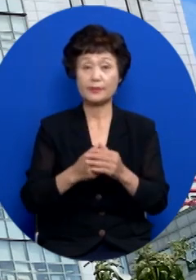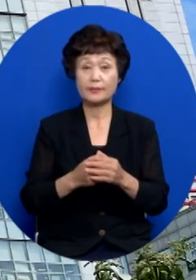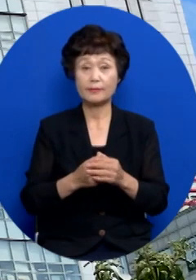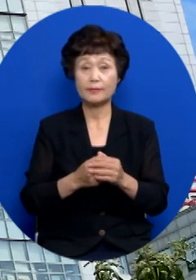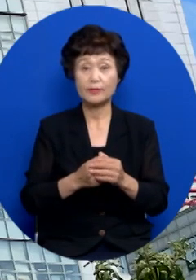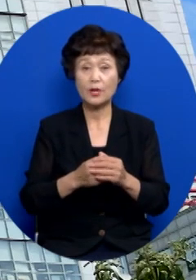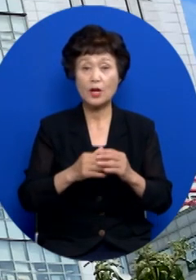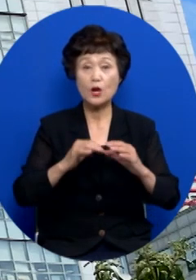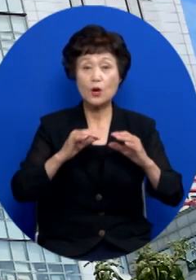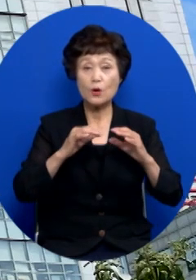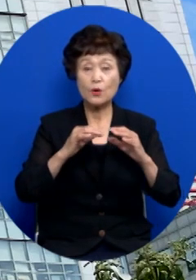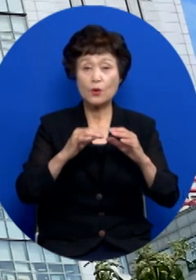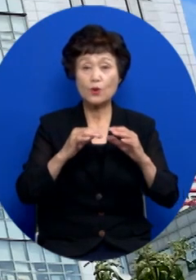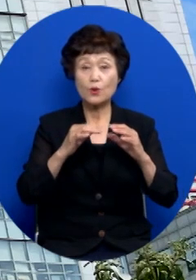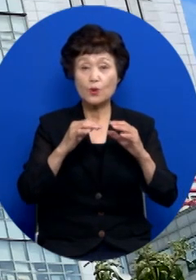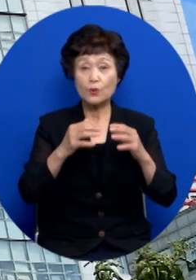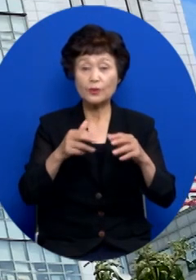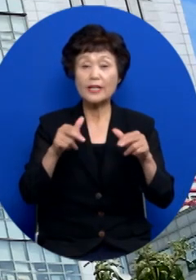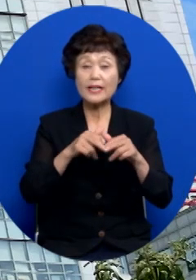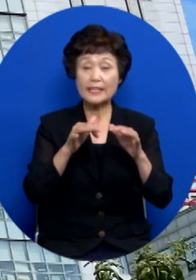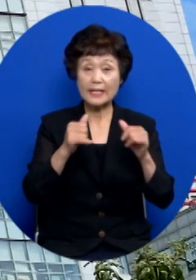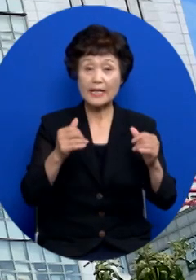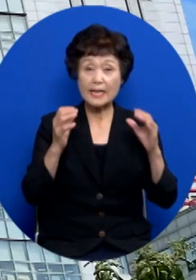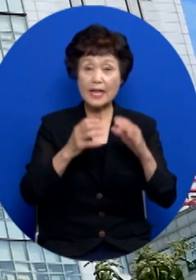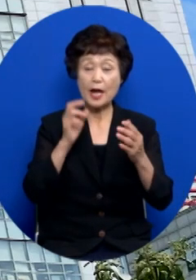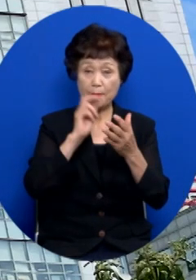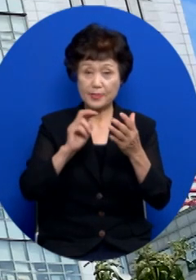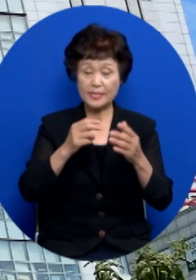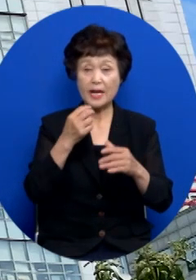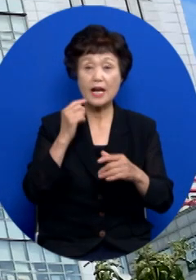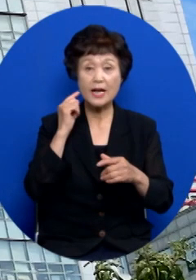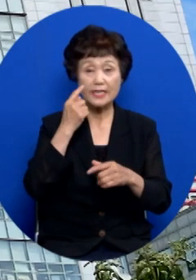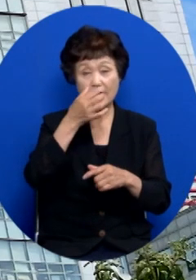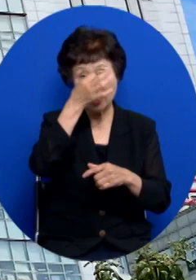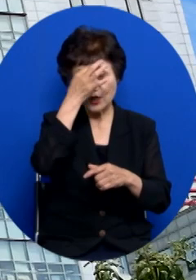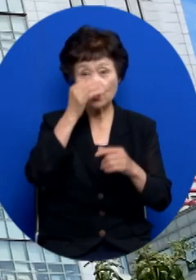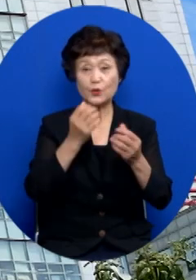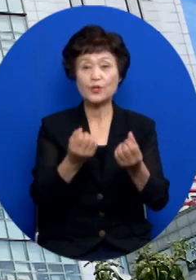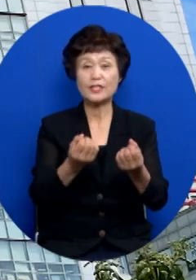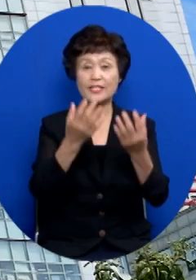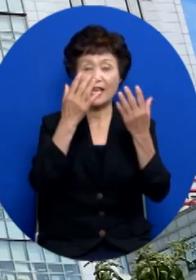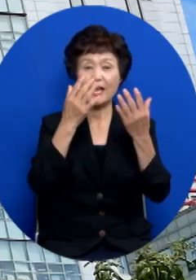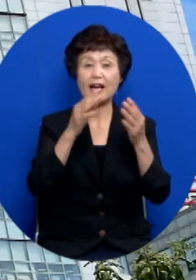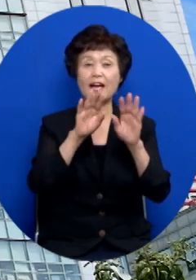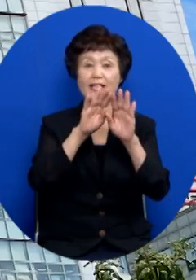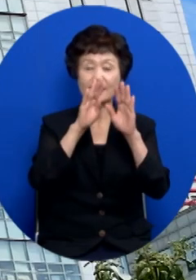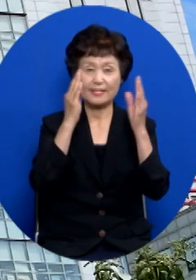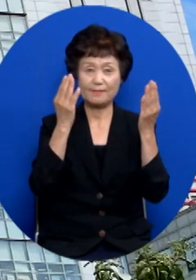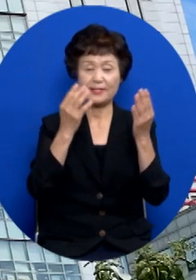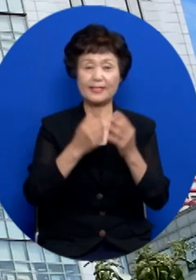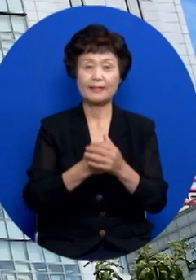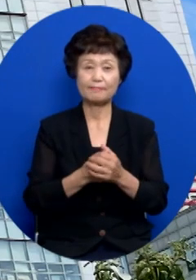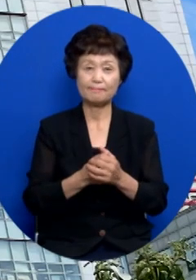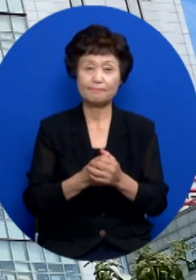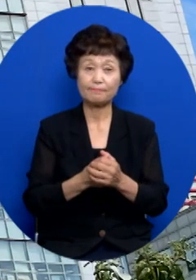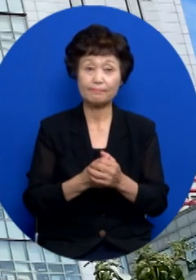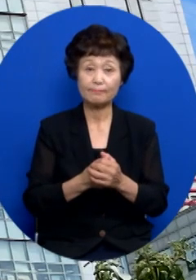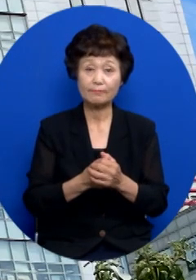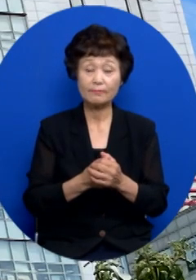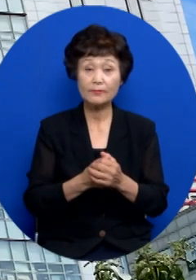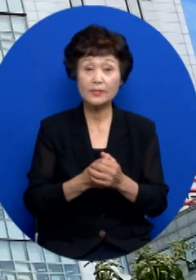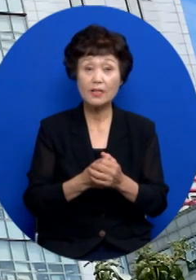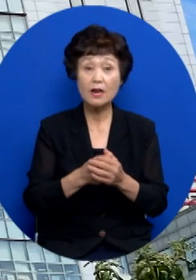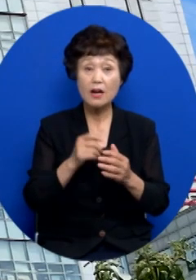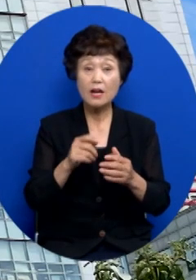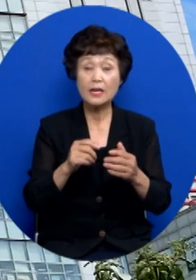국제장애인 문화교류협회 중앙회와 한국장애인음악협회가 다음 달 11일 서울장애인 합창예술제를 개최합니다.